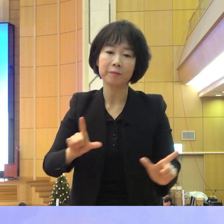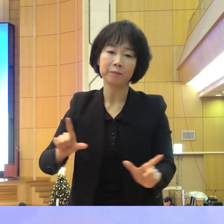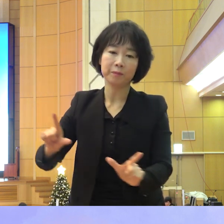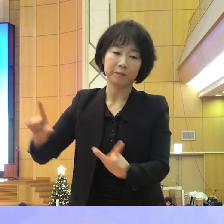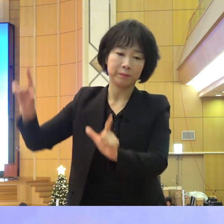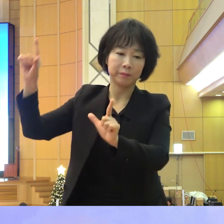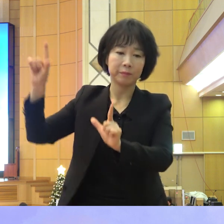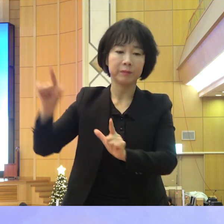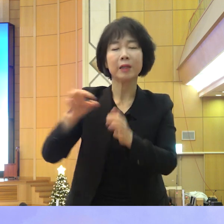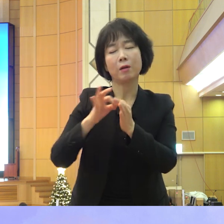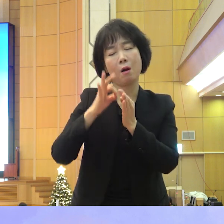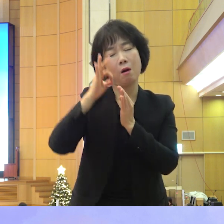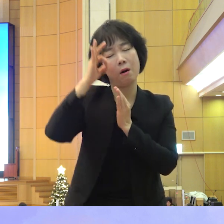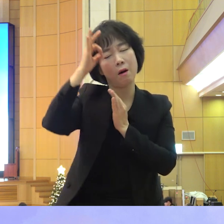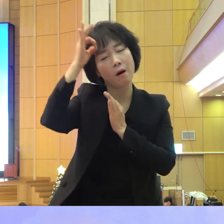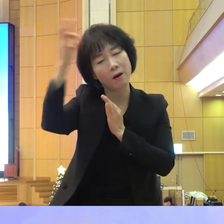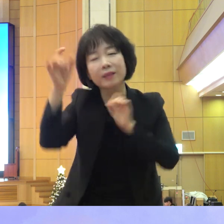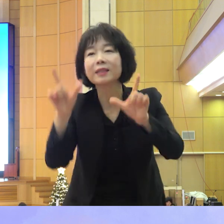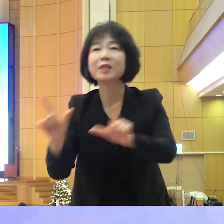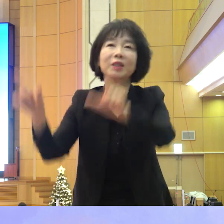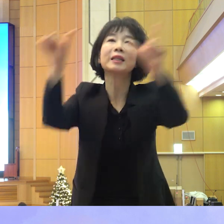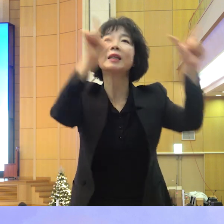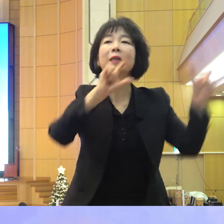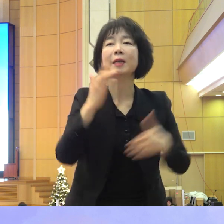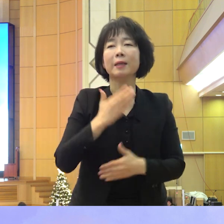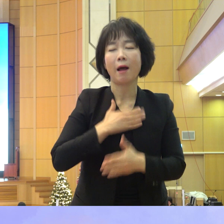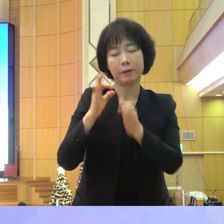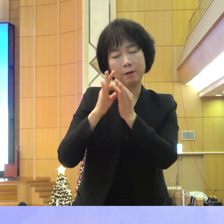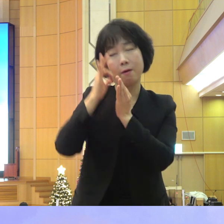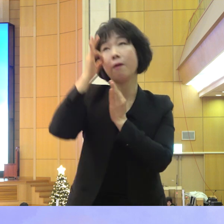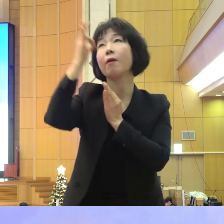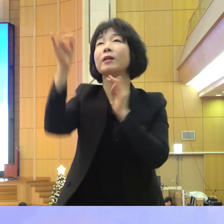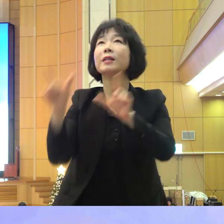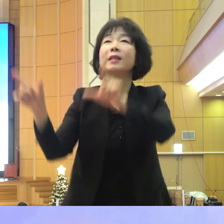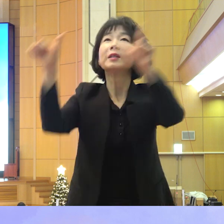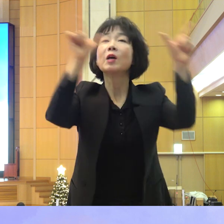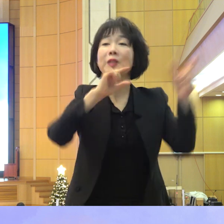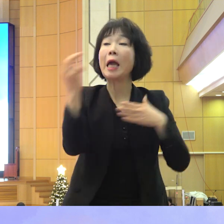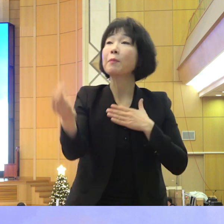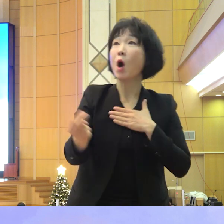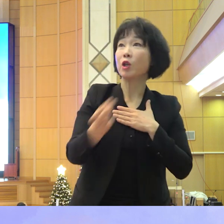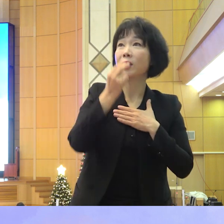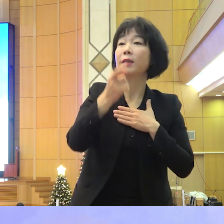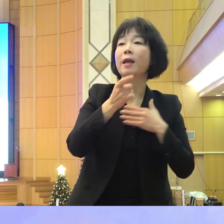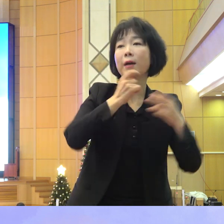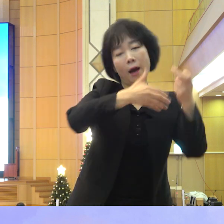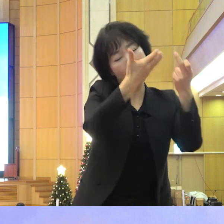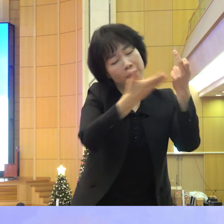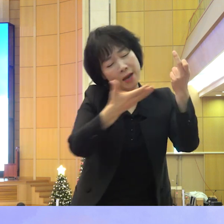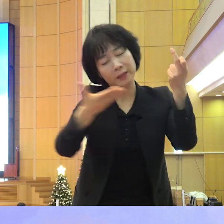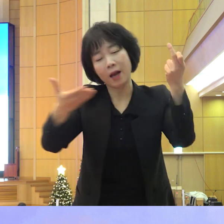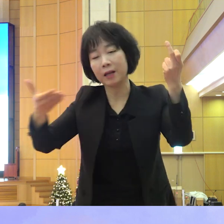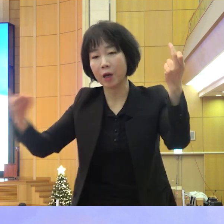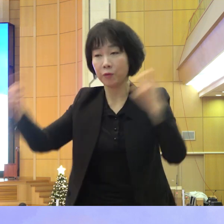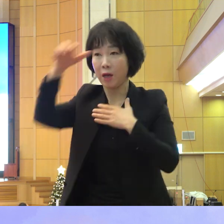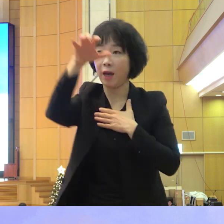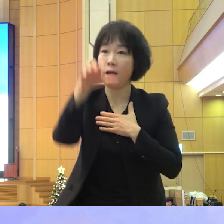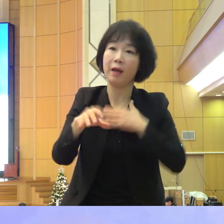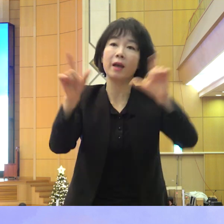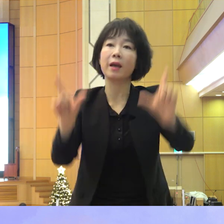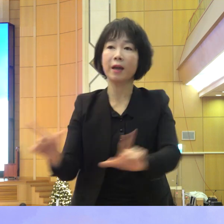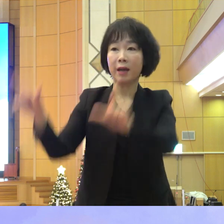살겠네. 길이 살겠네, 나 길이 살겠네. 저 생명 시냇가에